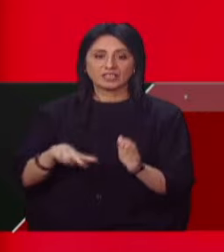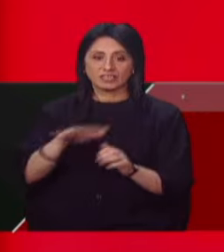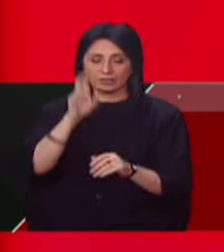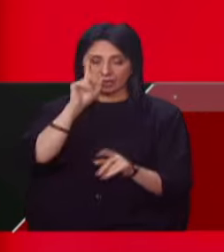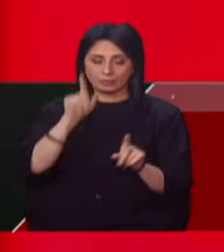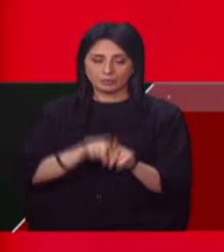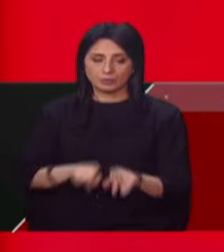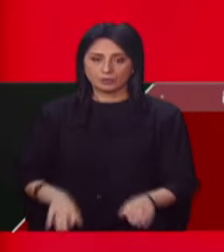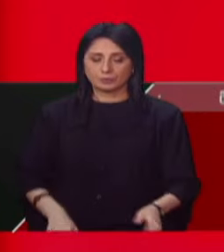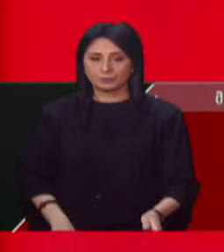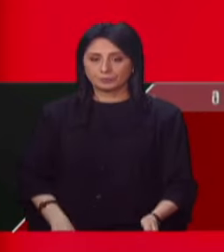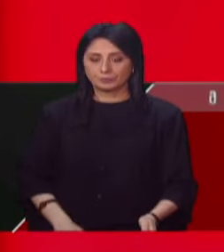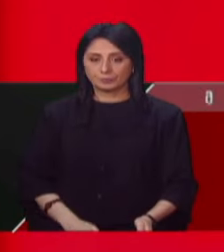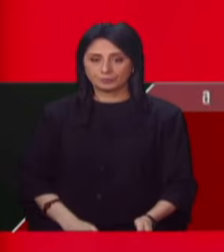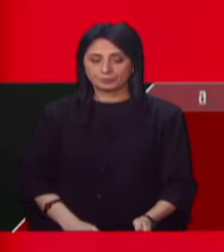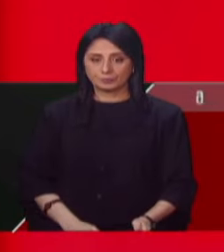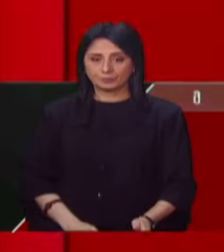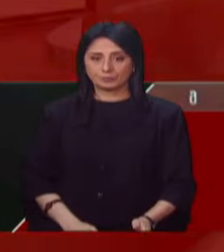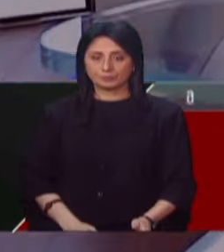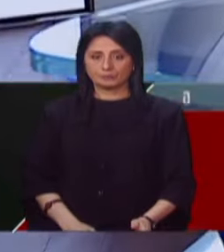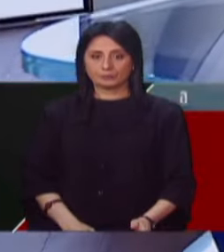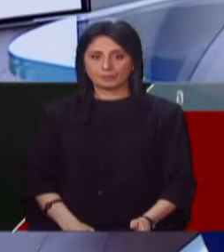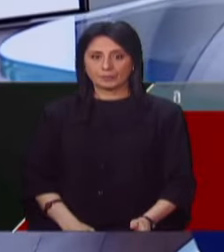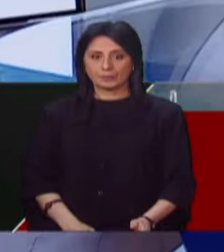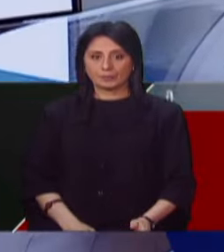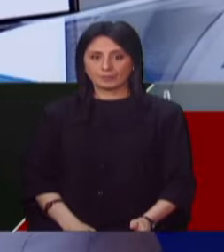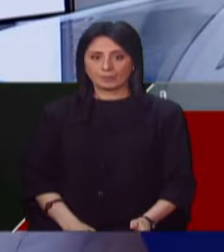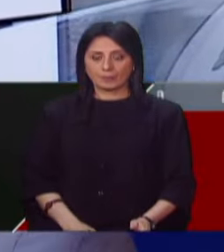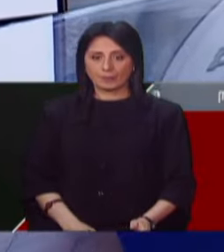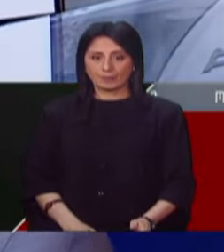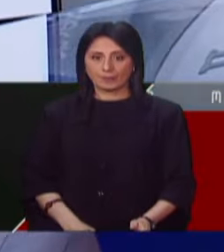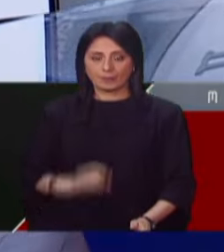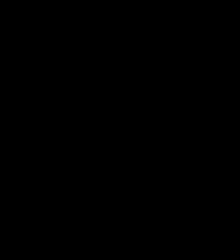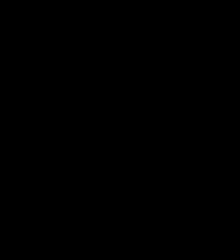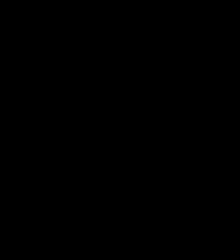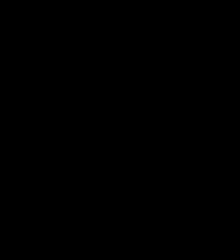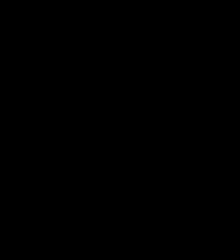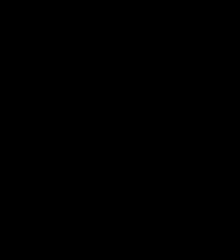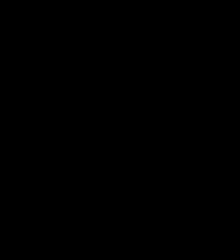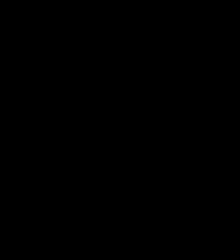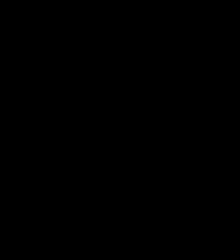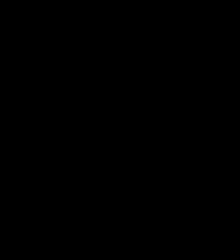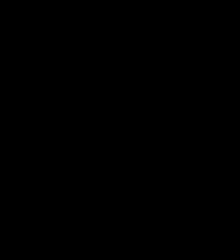სახელმწიფოც. ეს ანა ბროლაძე იყო.